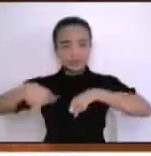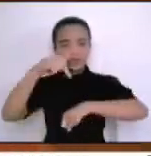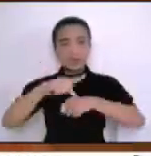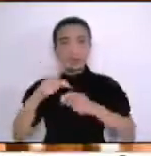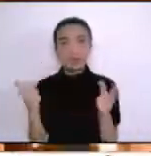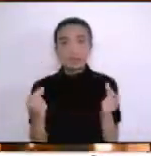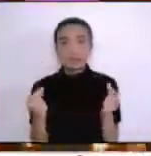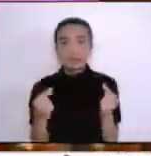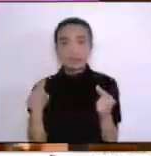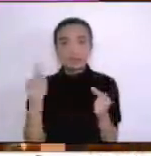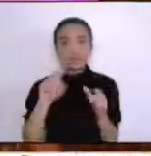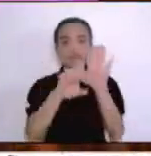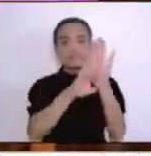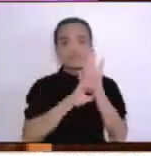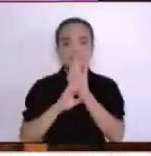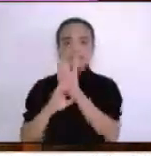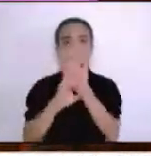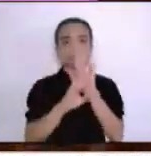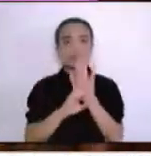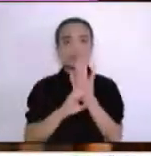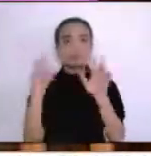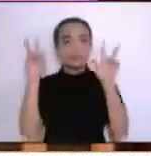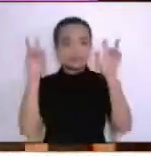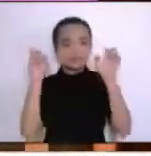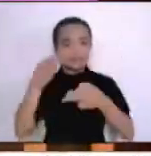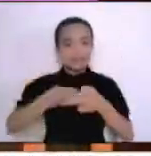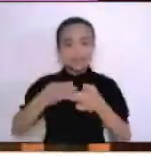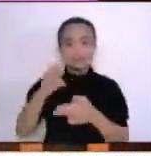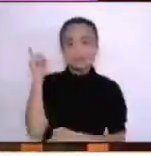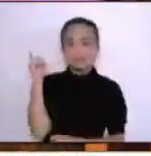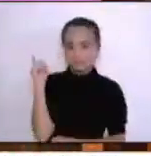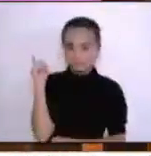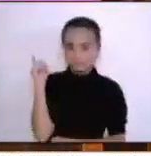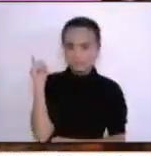isang exhibit. Ito ay ang Punghwa, Light of ASEAN.